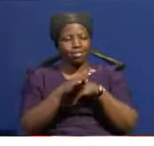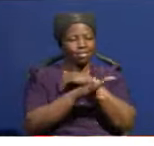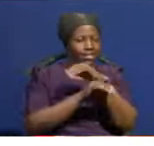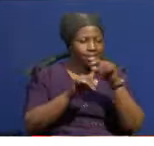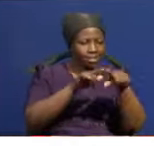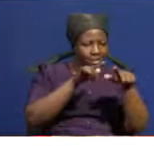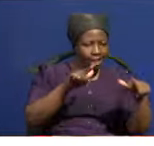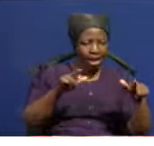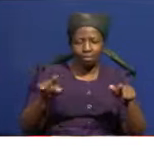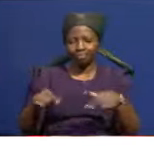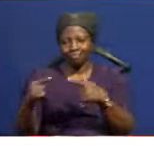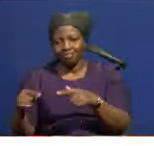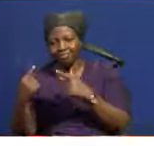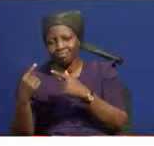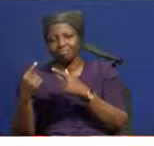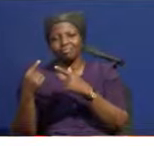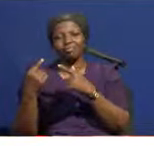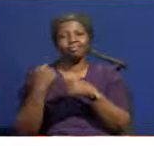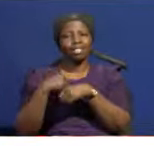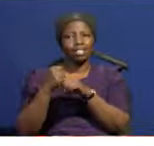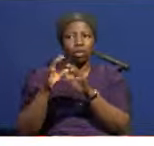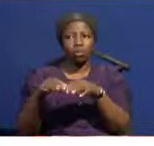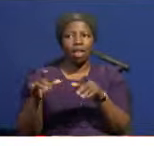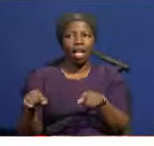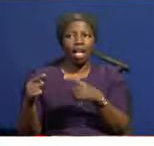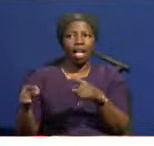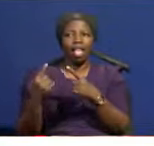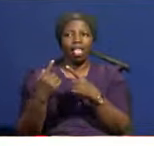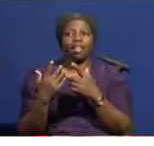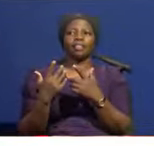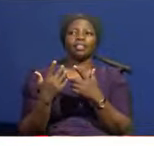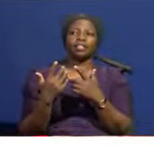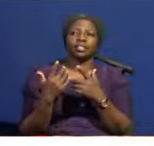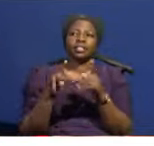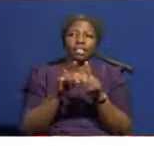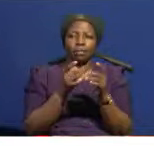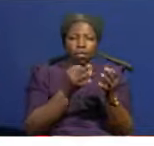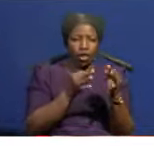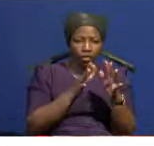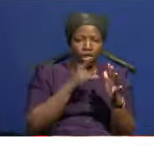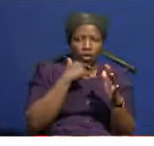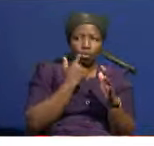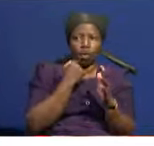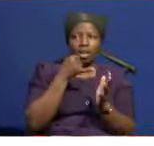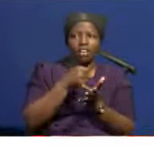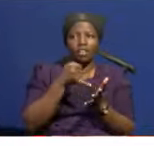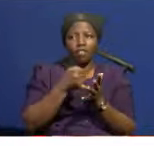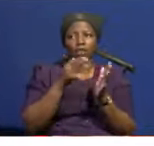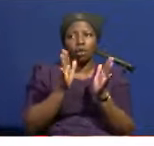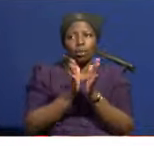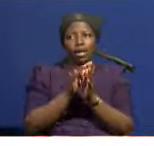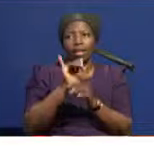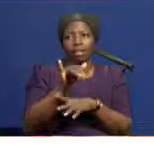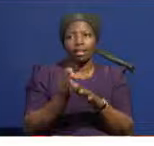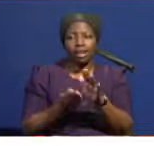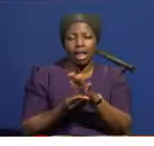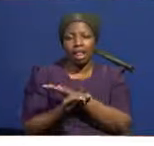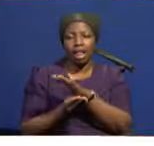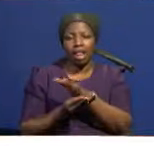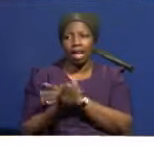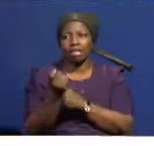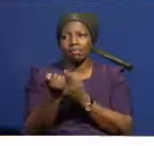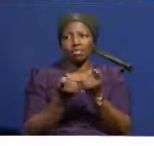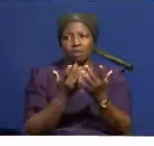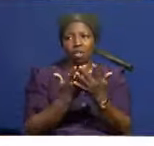jamii, kupiganisha watu wetu, maofisa wetu ambaye watahusika na hiyo hongo na kitu